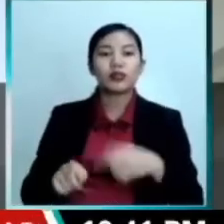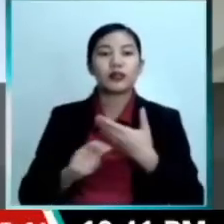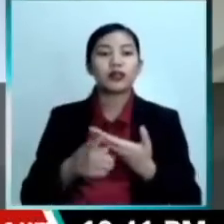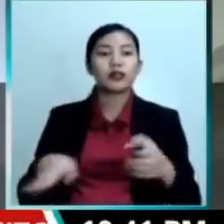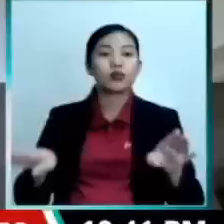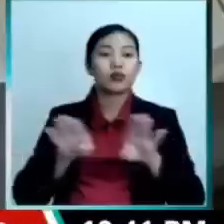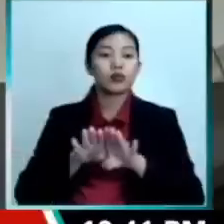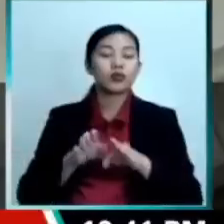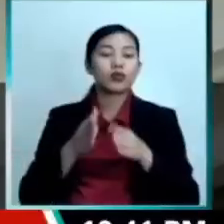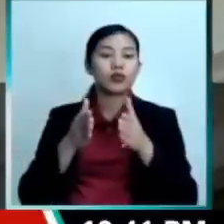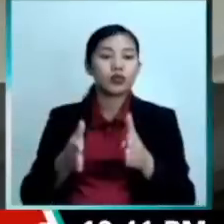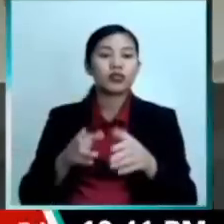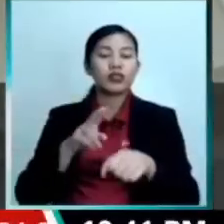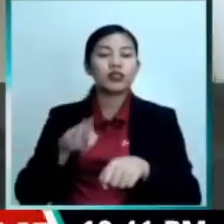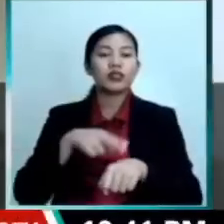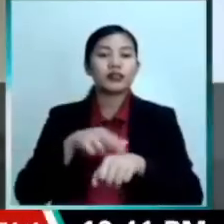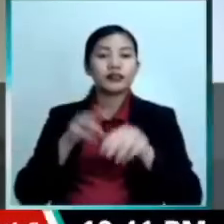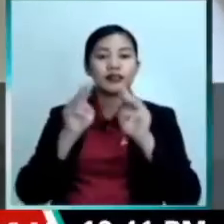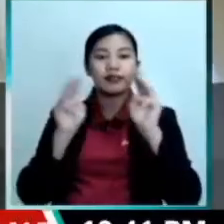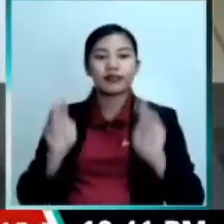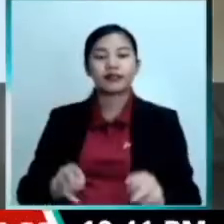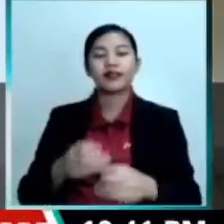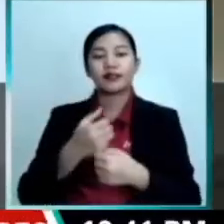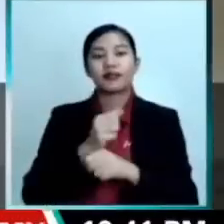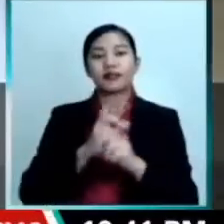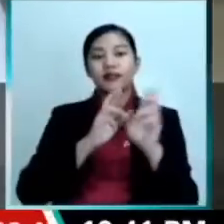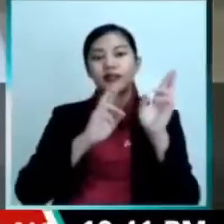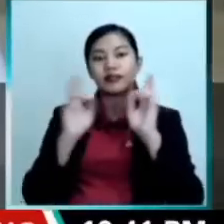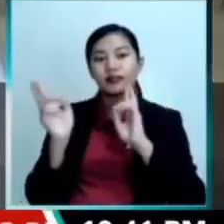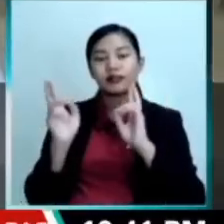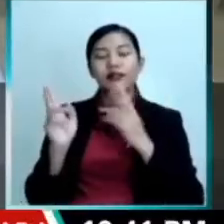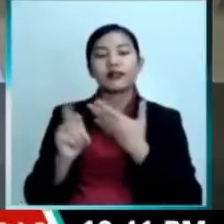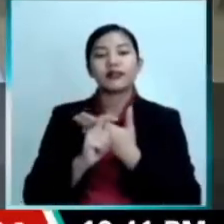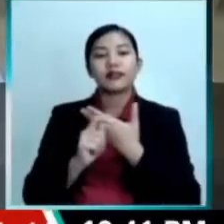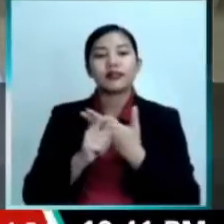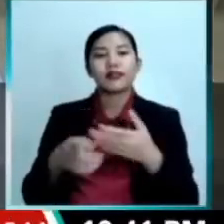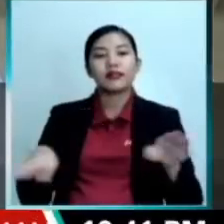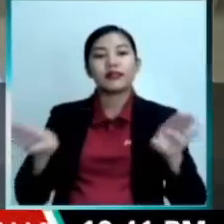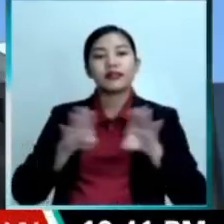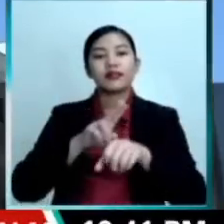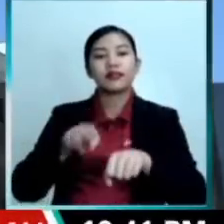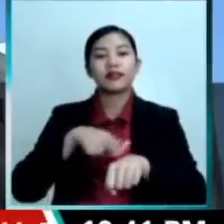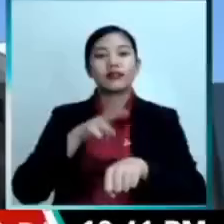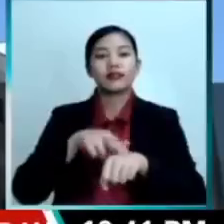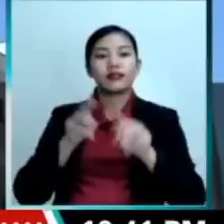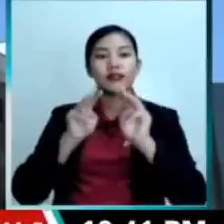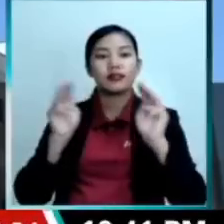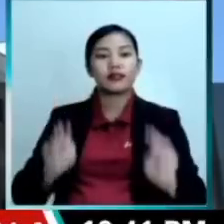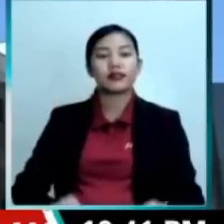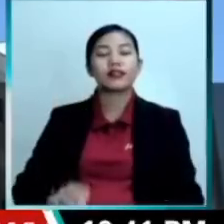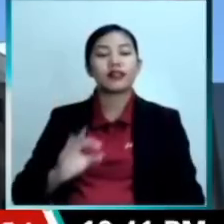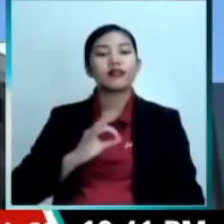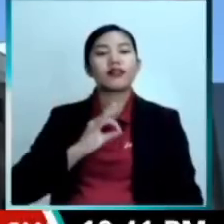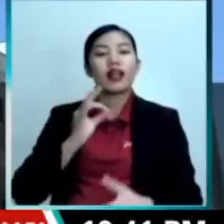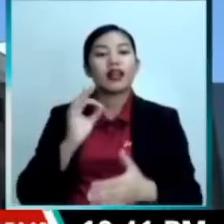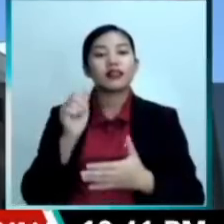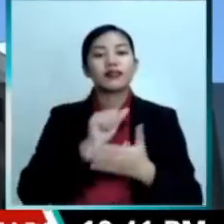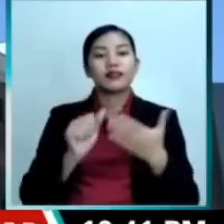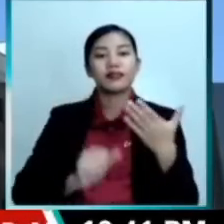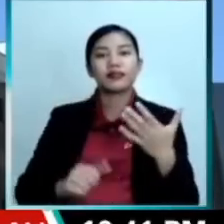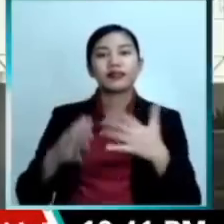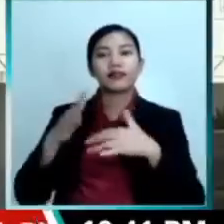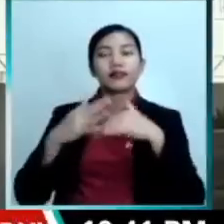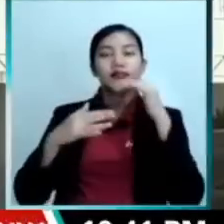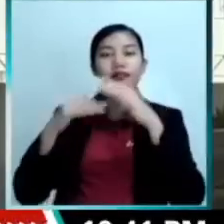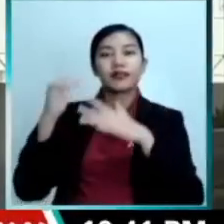para mabigyan daan ng paghahanda. Pansamantalang isasara ang National Museum of Fine Arts Building mula sa Lunes, June 6 hanggang sa July